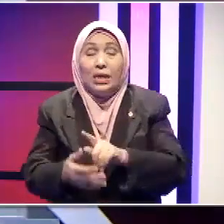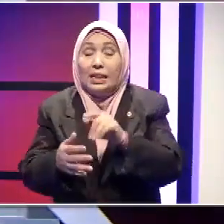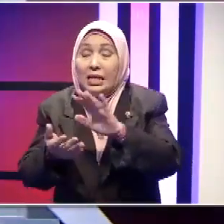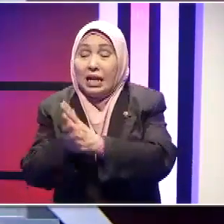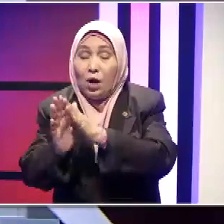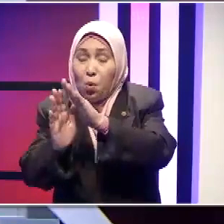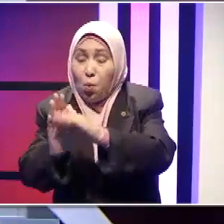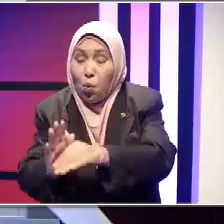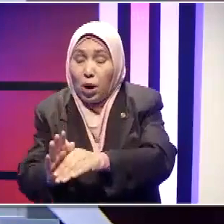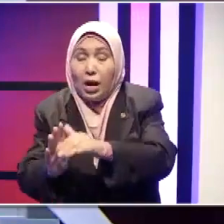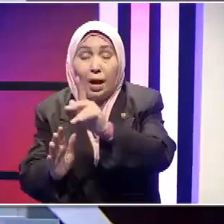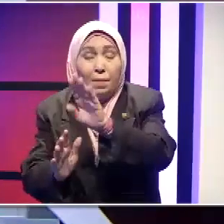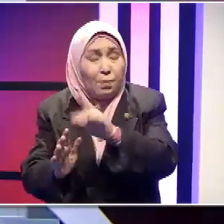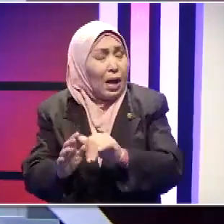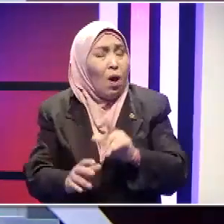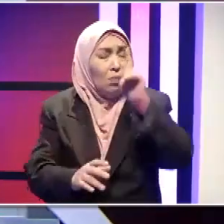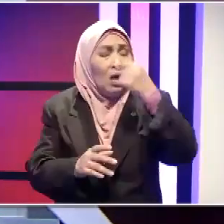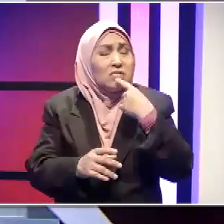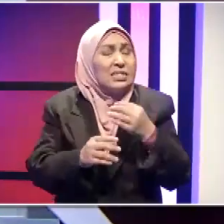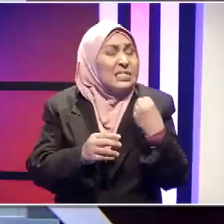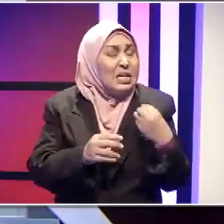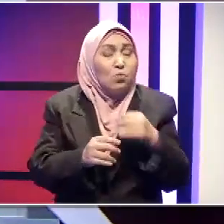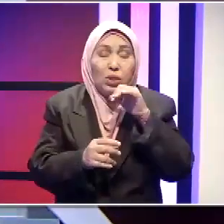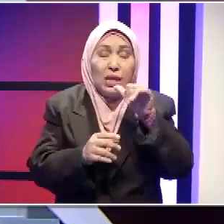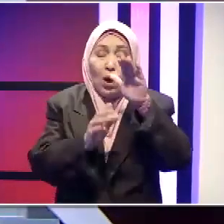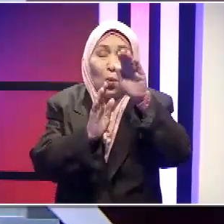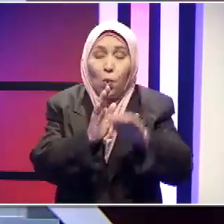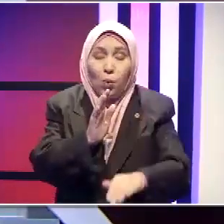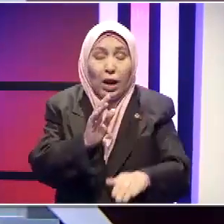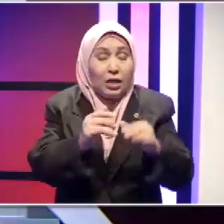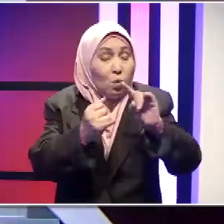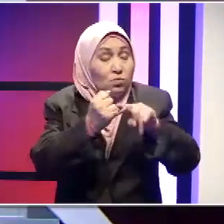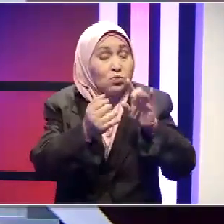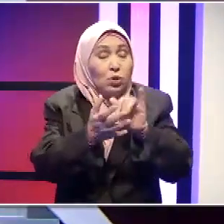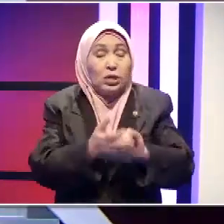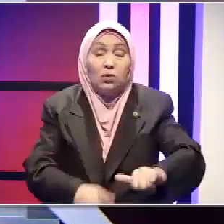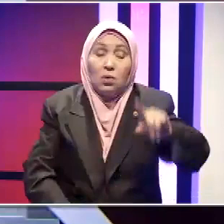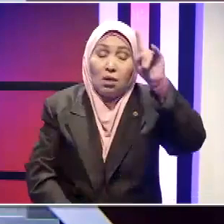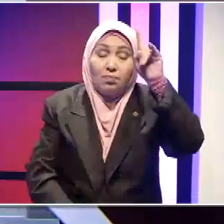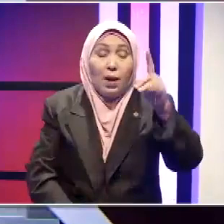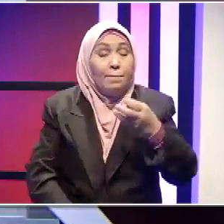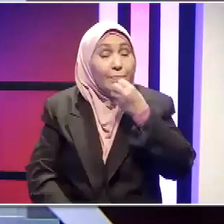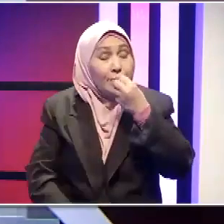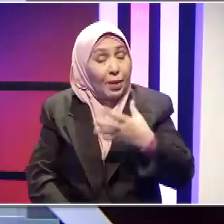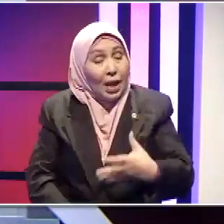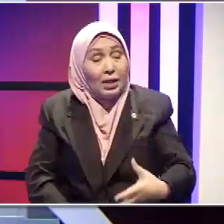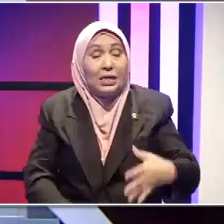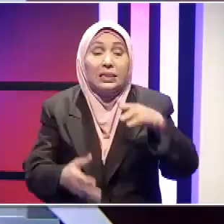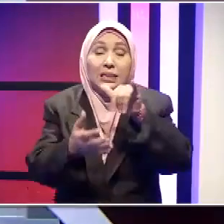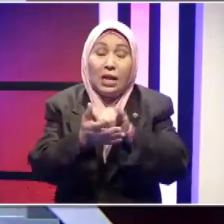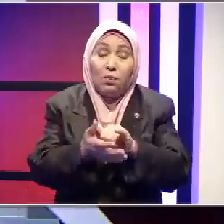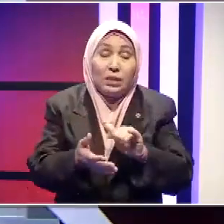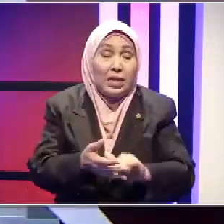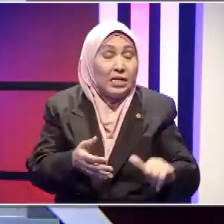dikurangkan meletakkan dikurangkan sedikitpun dan di ujung itu oleh menyakitkan kulum Rein Bima kaca bawah in